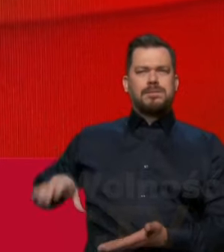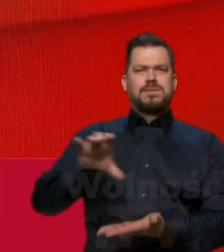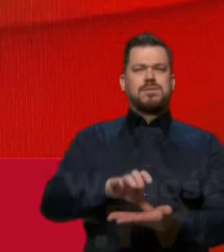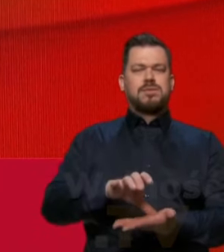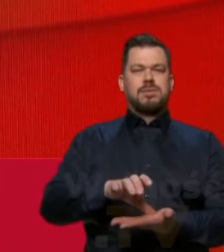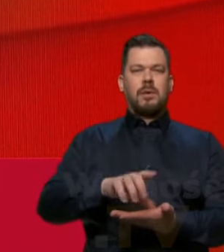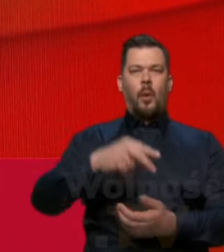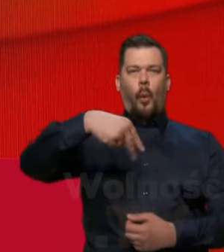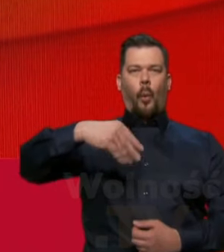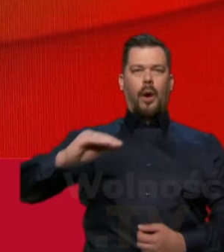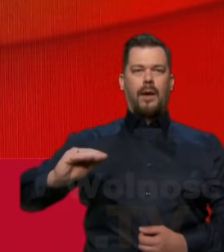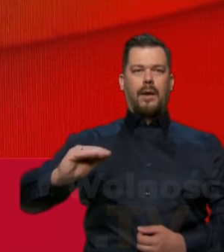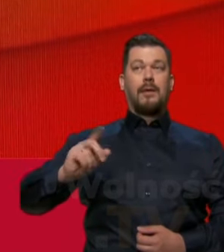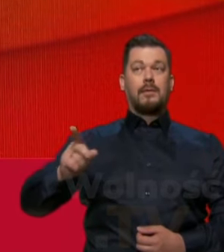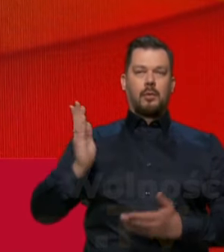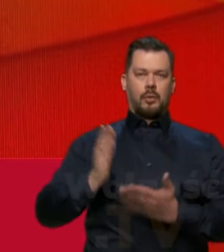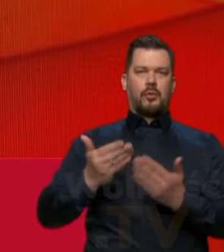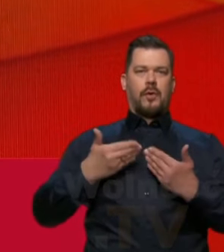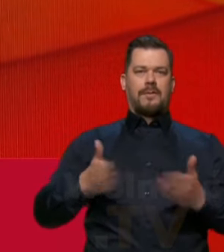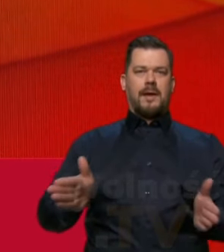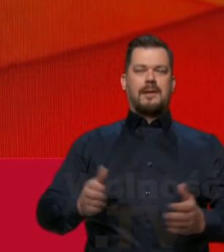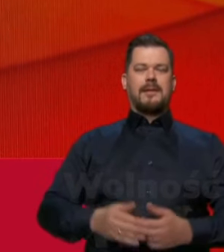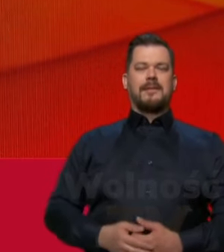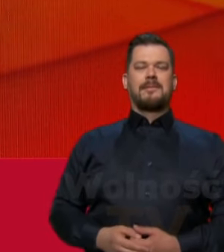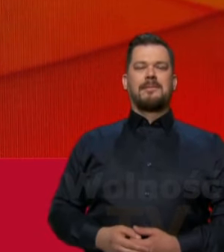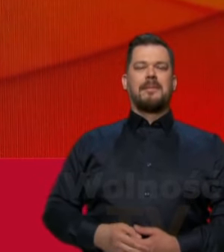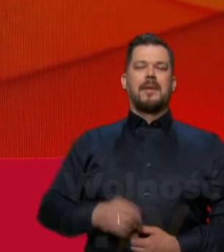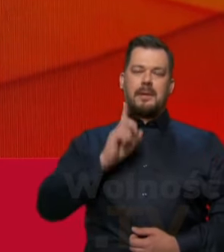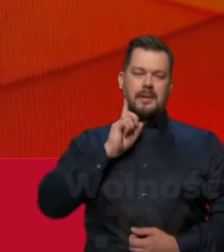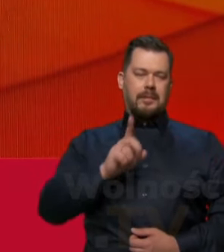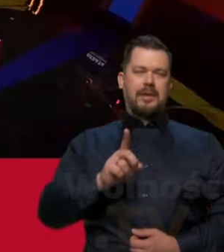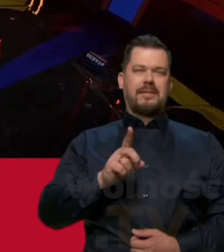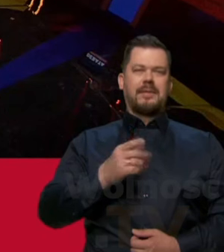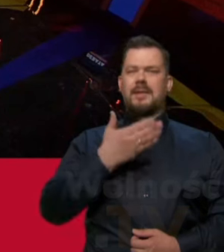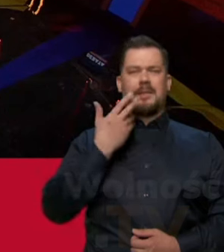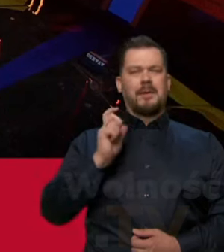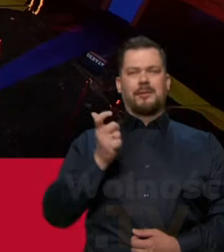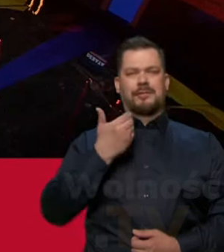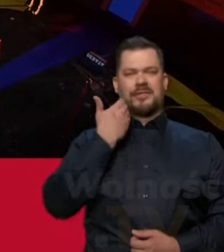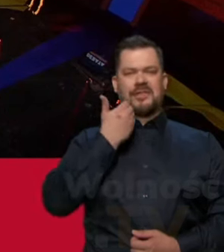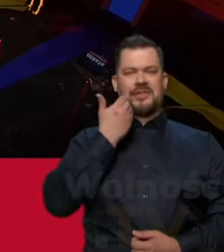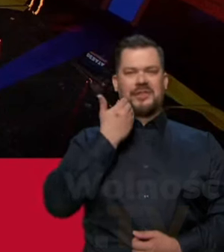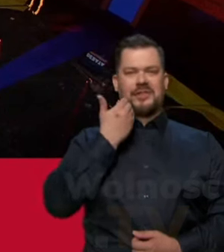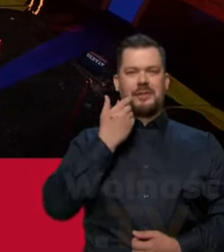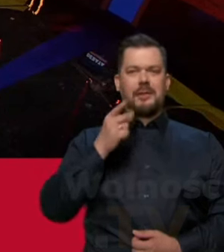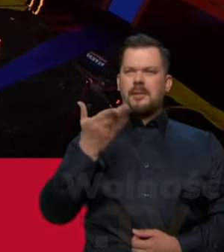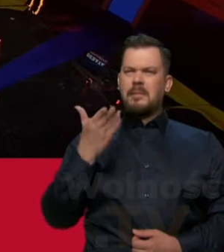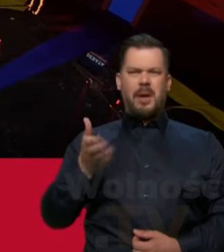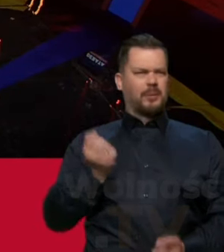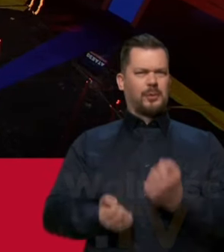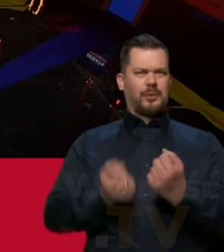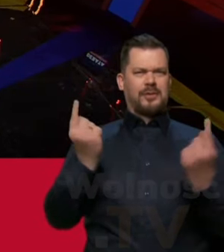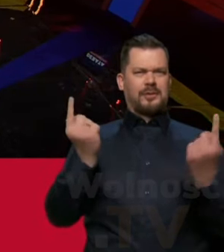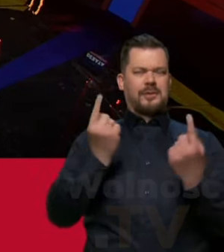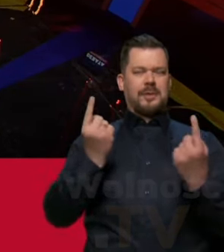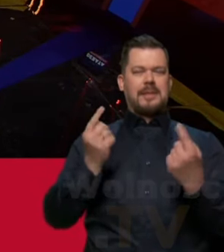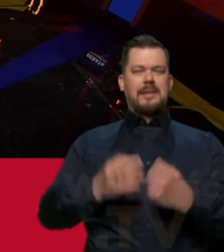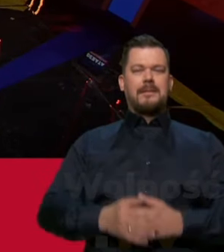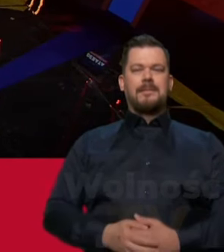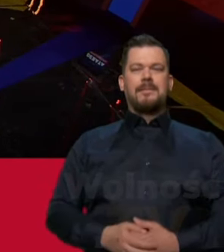bo te miliardy wreszcie zostały odblokowane. Także naprawdę nie ma się czego wstydzić w tej piekielnie trudnej sytuacji, jaką mieliśmy. I to